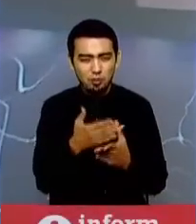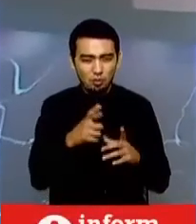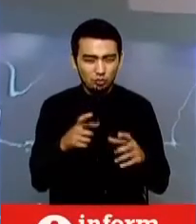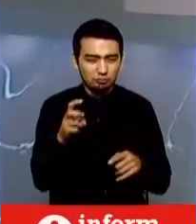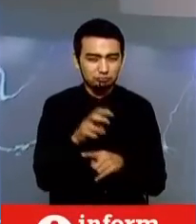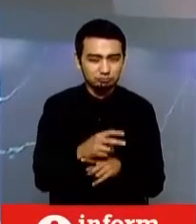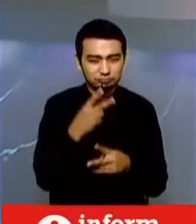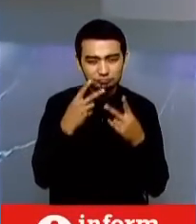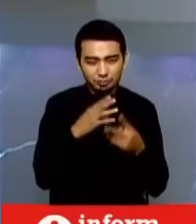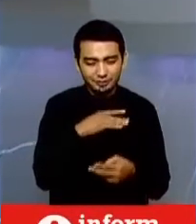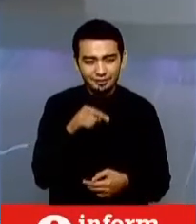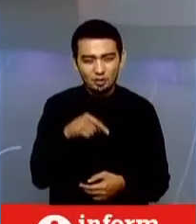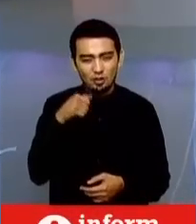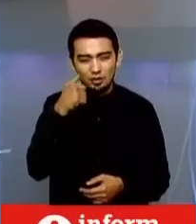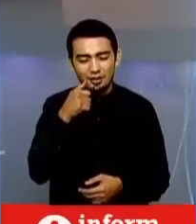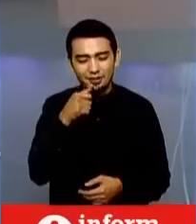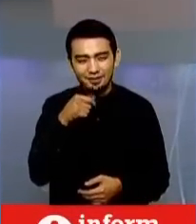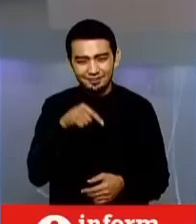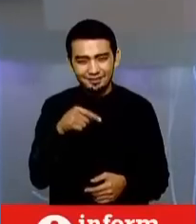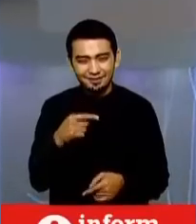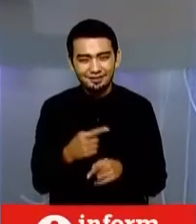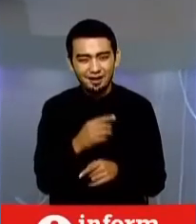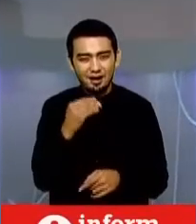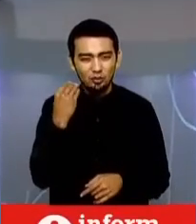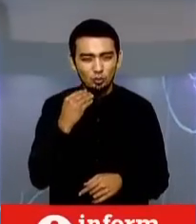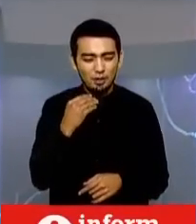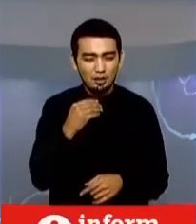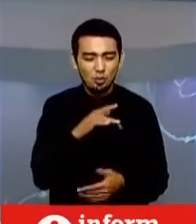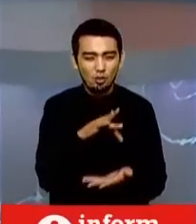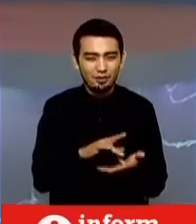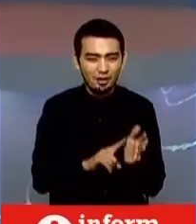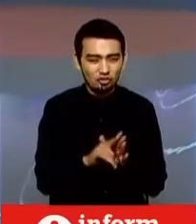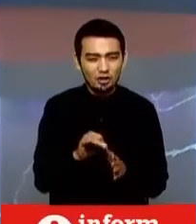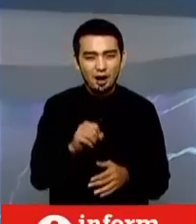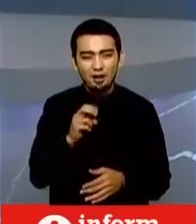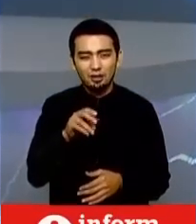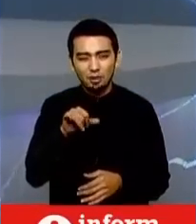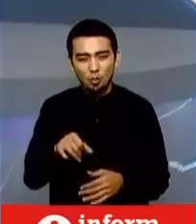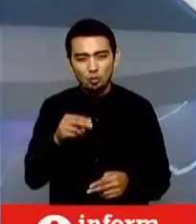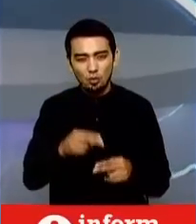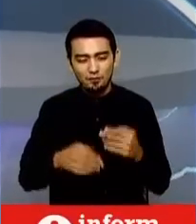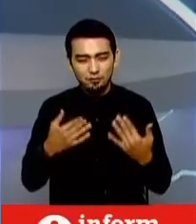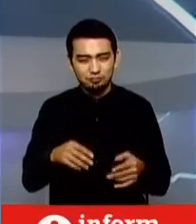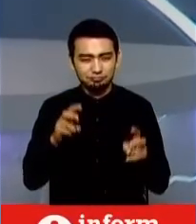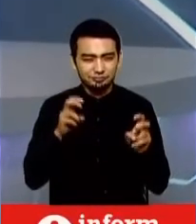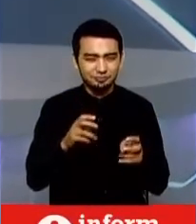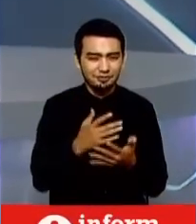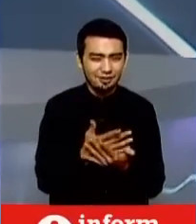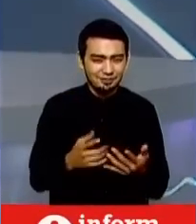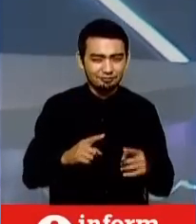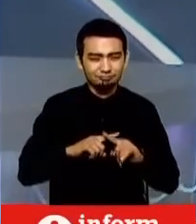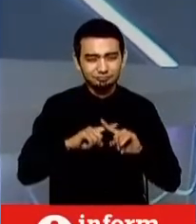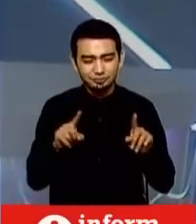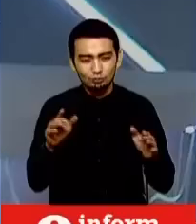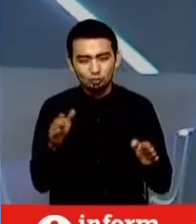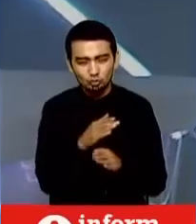тамашалады. Биыл Ақтөбе қаласында бастау алып, Ақтауда аяқталған айтулы мәдени оқиға несімен ерекшеленді? Классикалық музыка